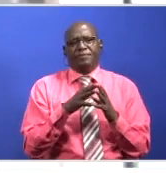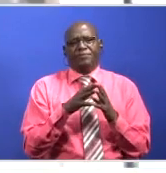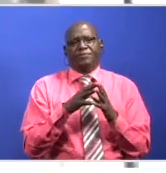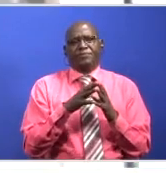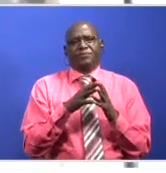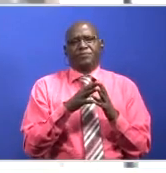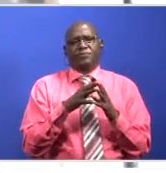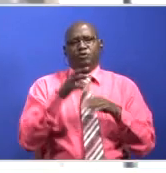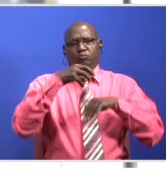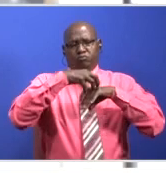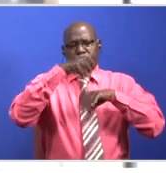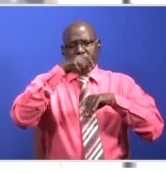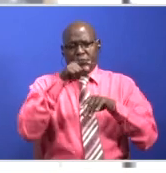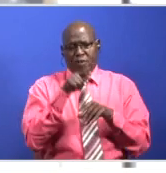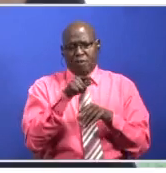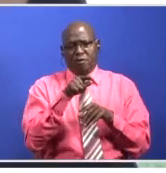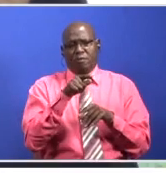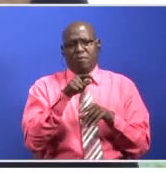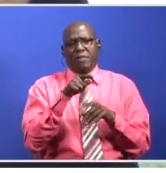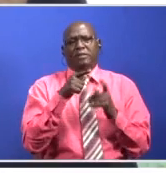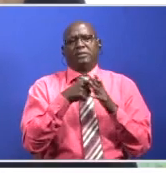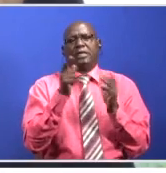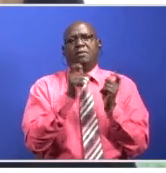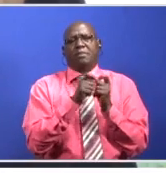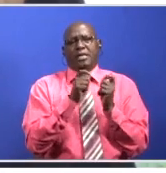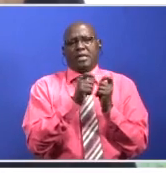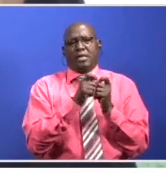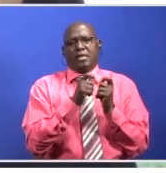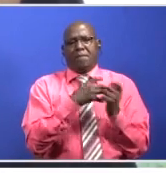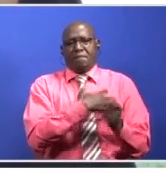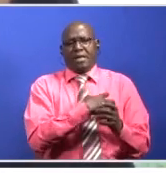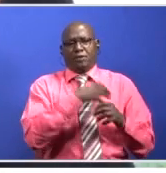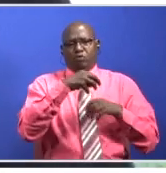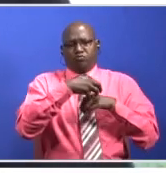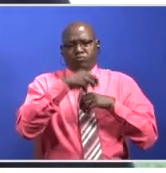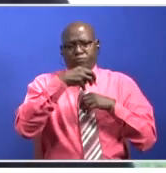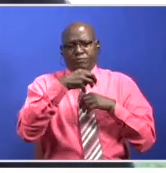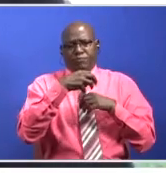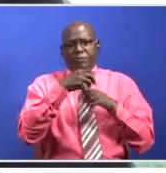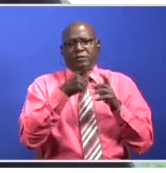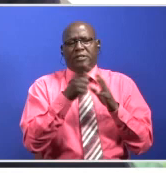kauvimbe ikaanza kuniuma. Ikaniuma siku ya kwanza kwa sababu sasa